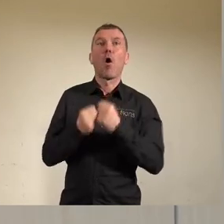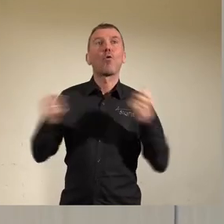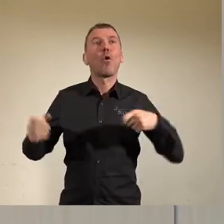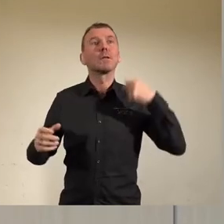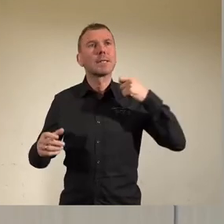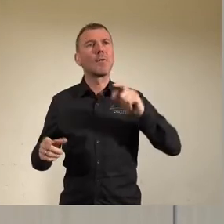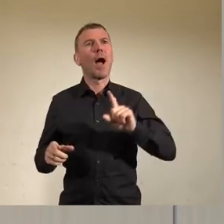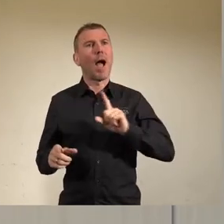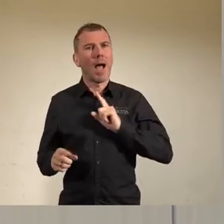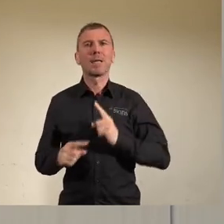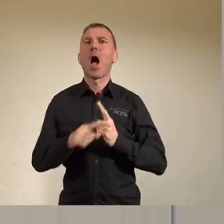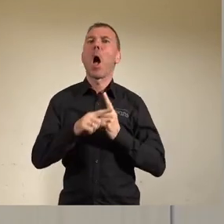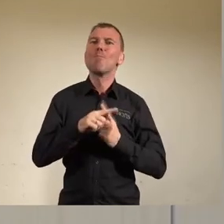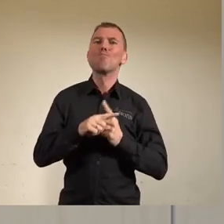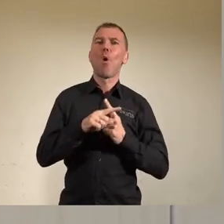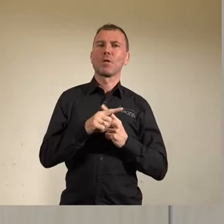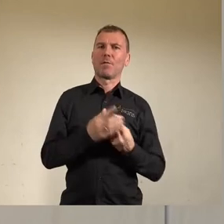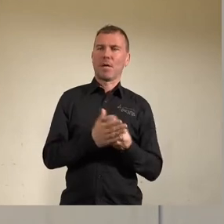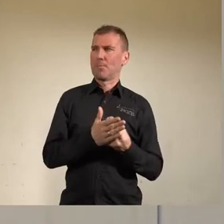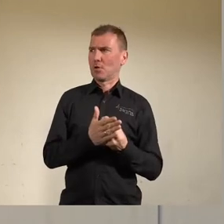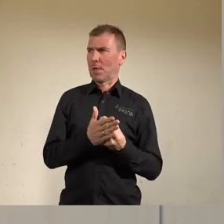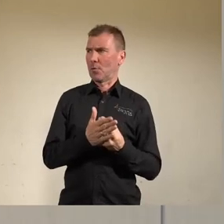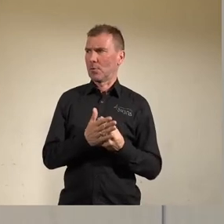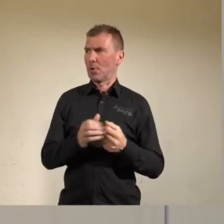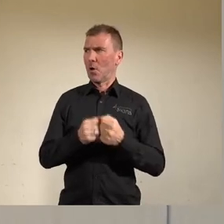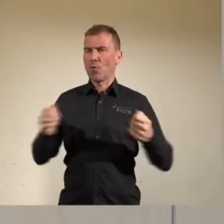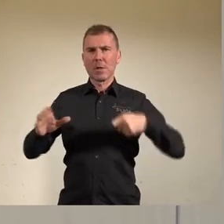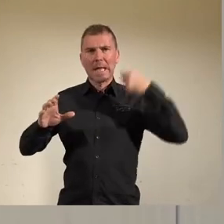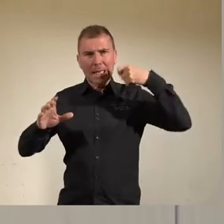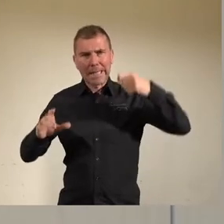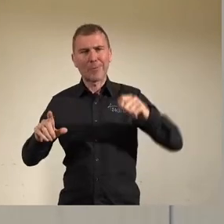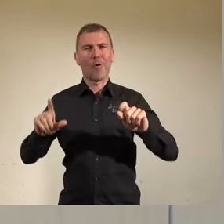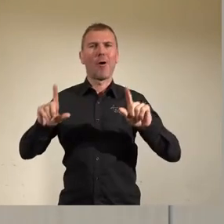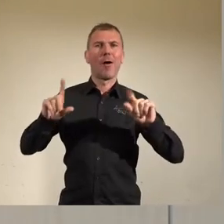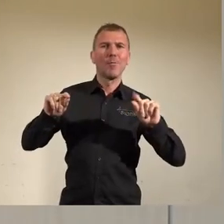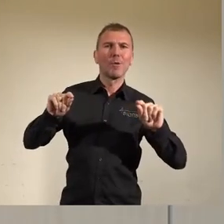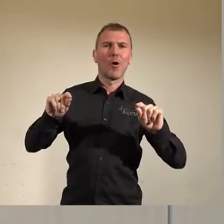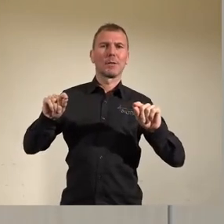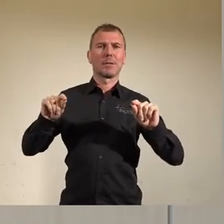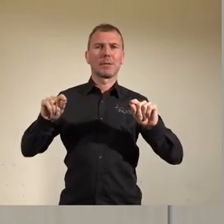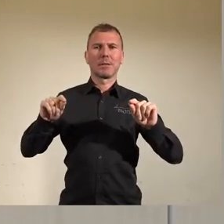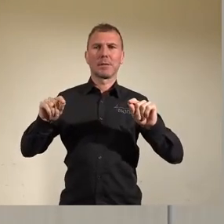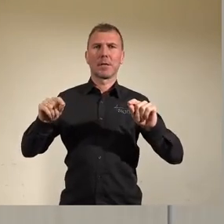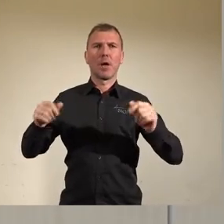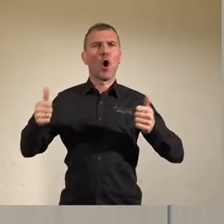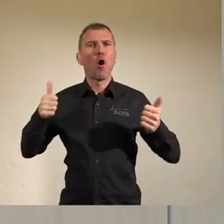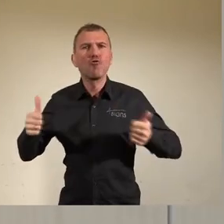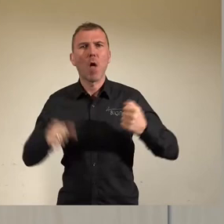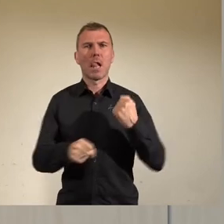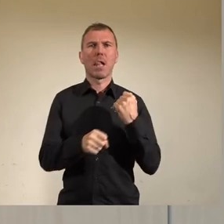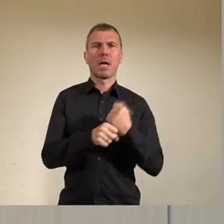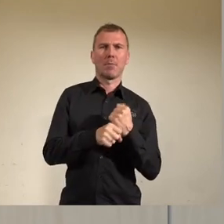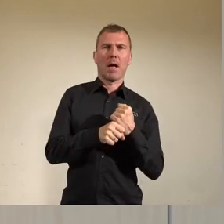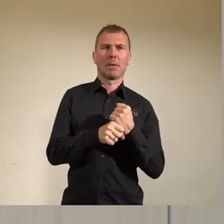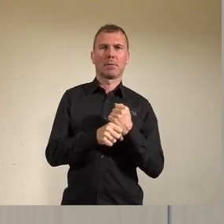Beschreibung ist. Und es ist wirklich großes Kino gewesen, wenn man diese lapidare Wortgruppe dazu nehmen will. Allerdings eben ein Kino, wo die